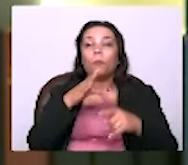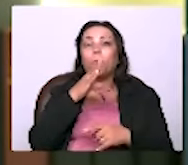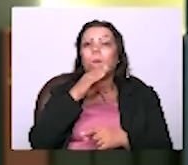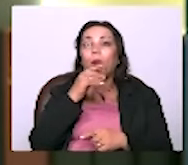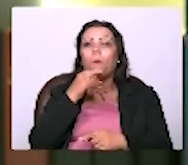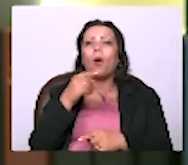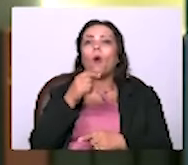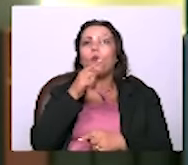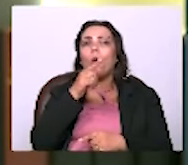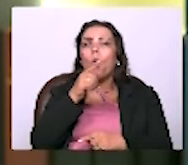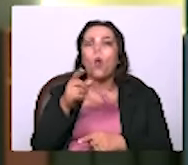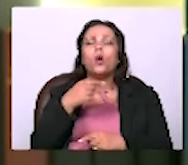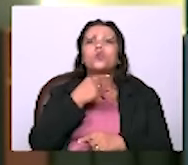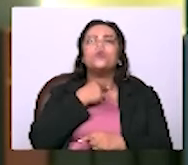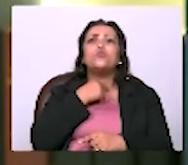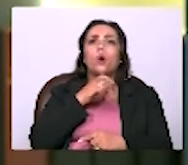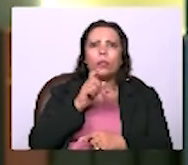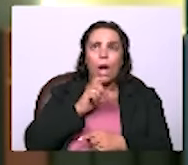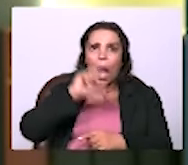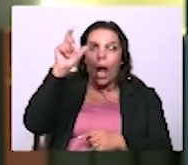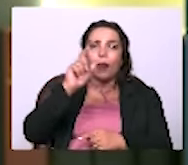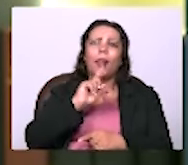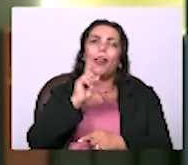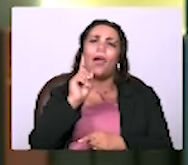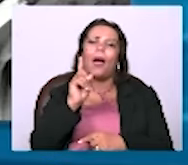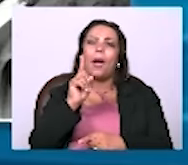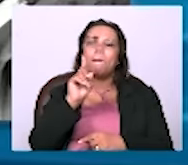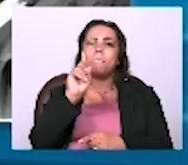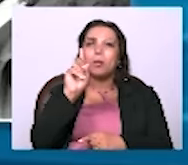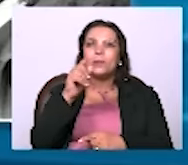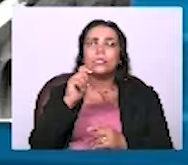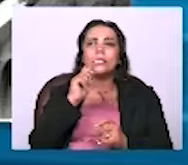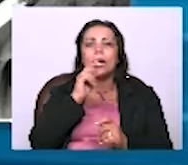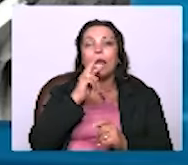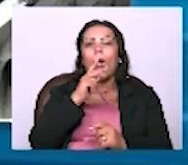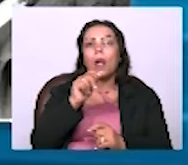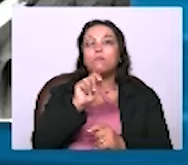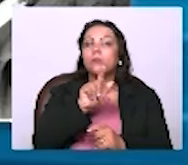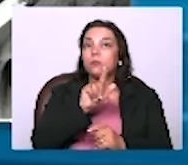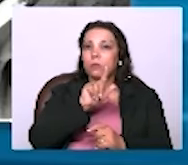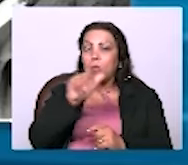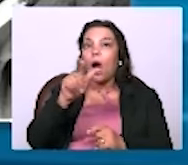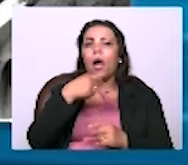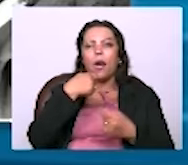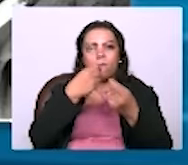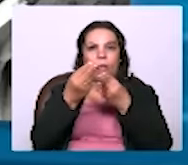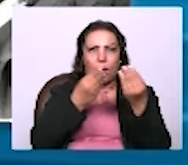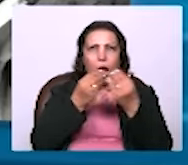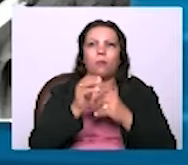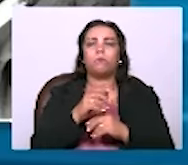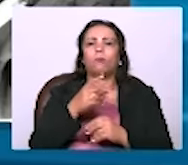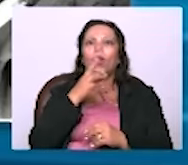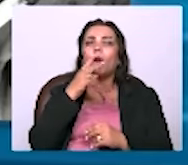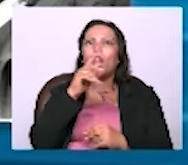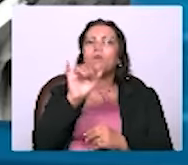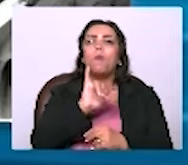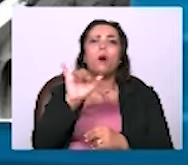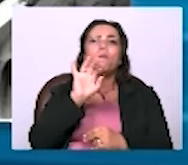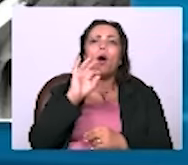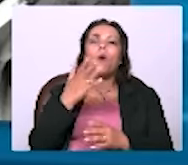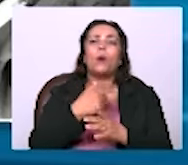يقول لا ترفع صوتك ولكن حسن حجتك في الحديث كلمه مهمه جدا قالها